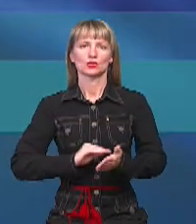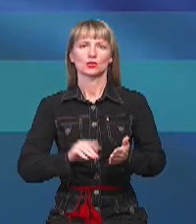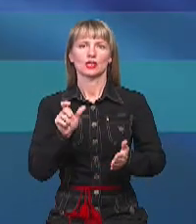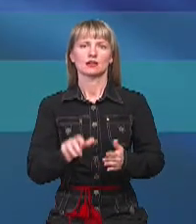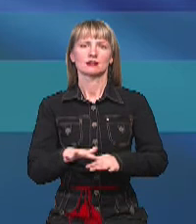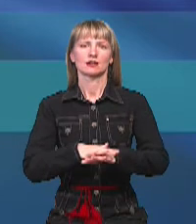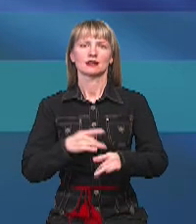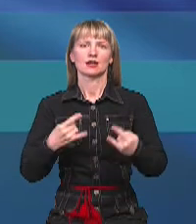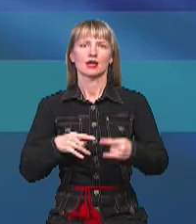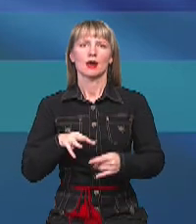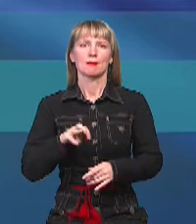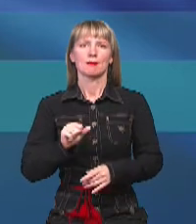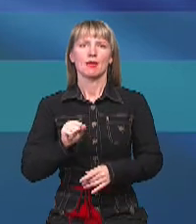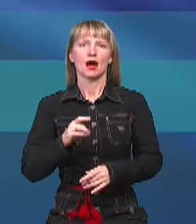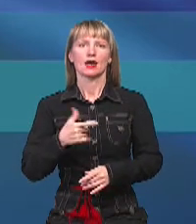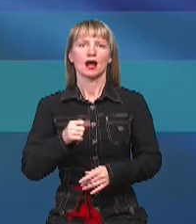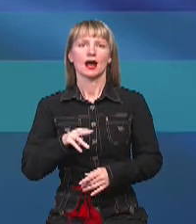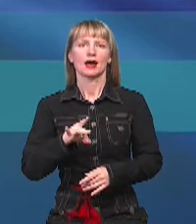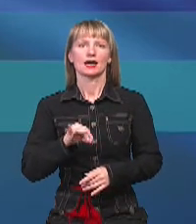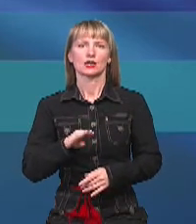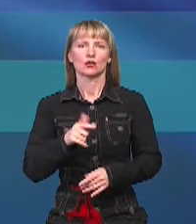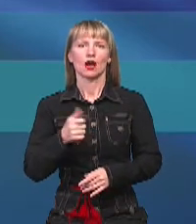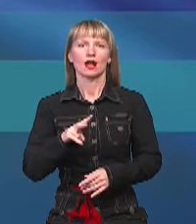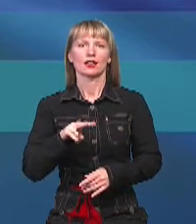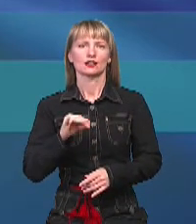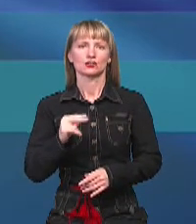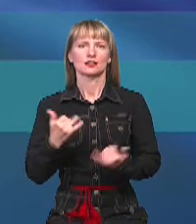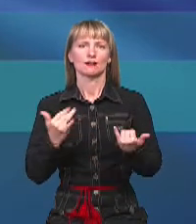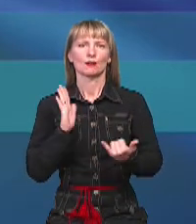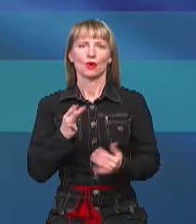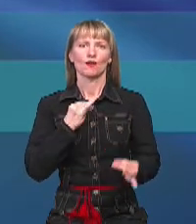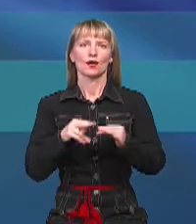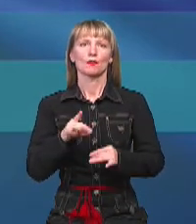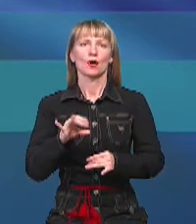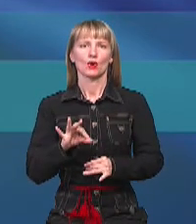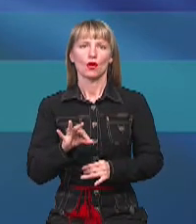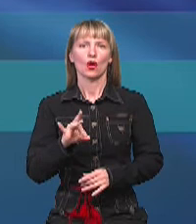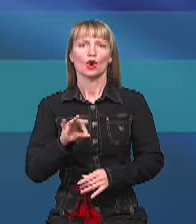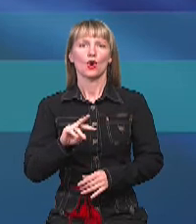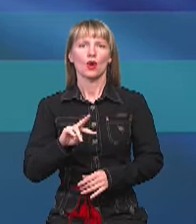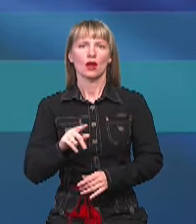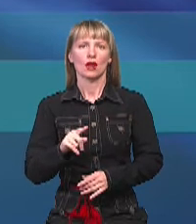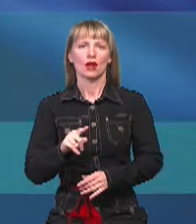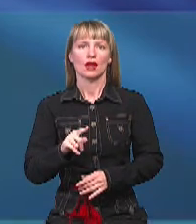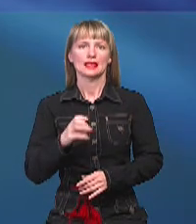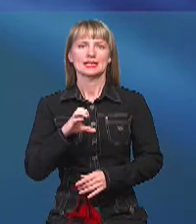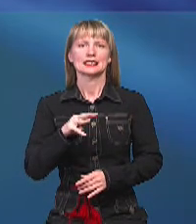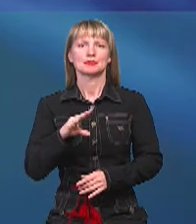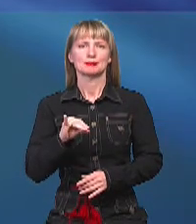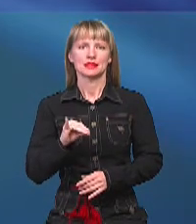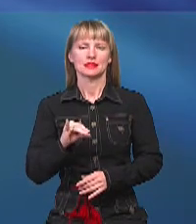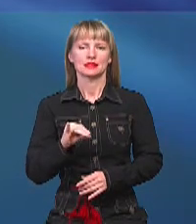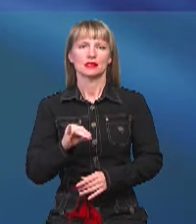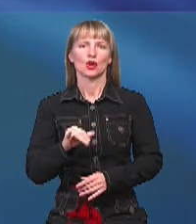журналістку Суспільного Маргариту Галич, бо сьогодні в цій студії ми будемо говорити і про роль засобів масової